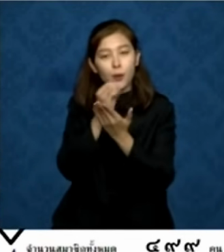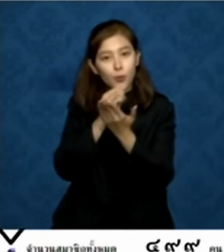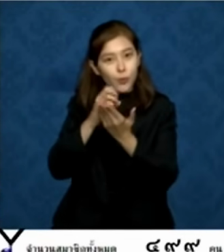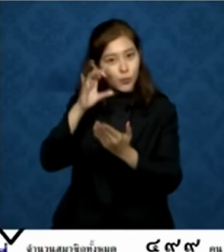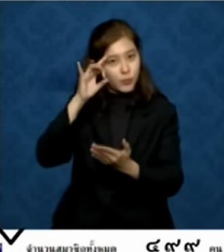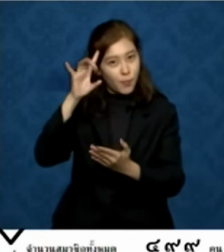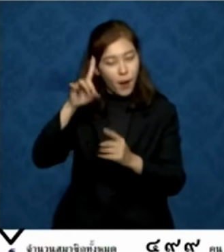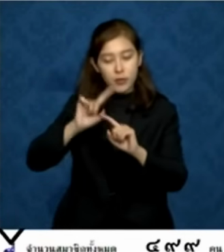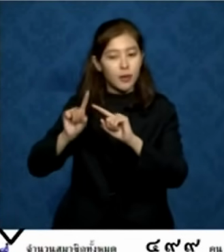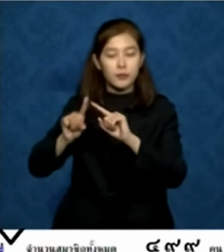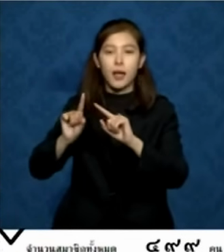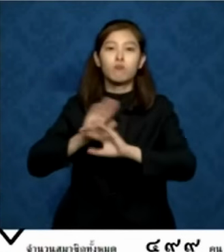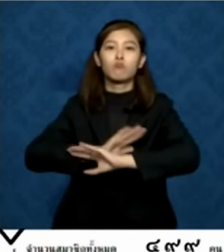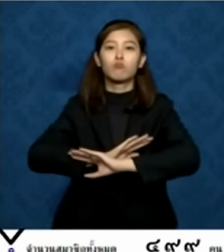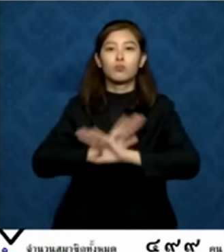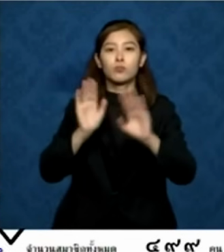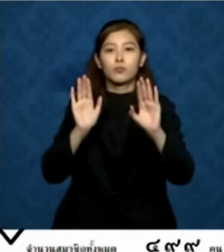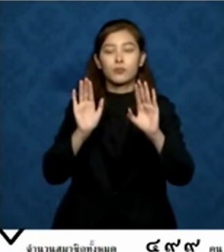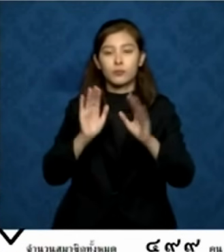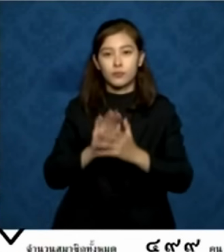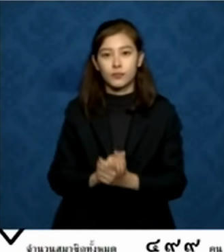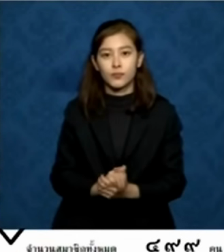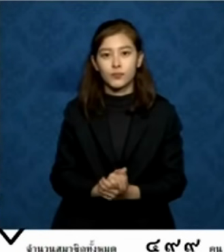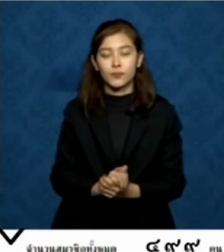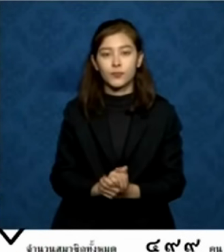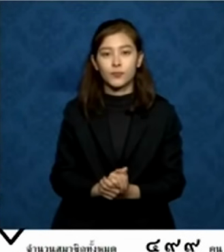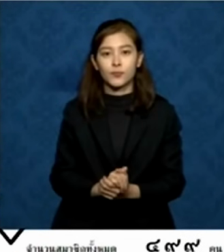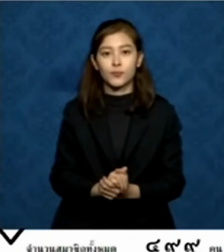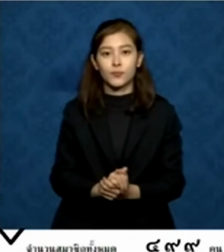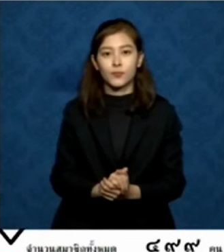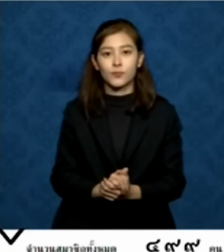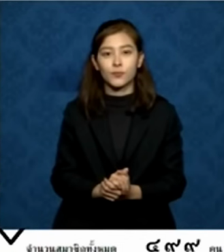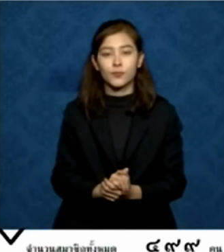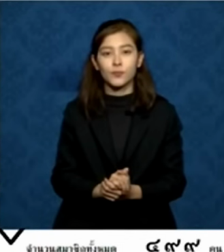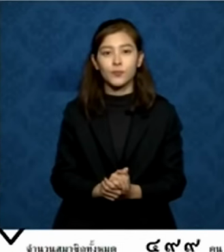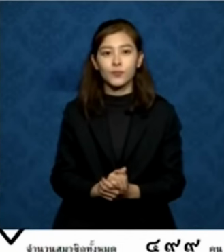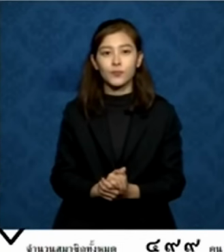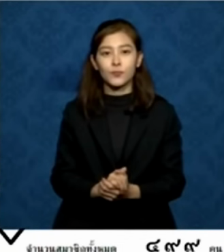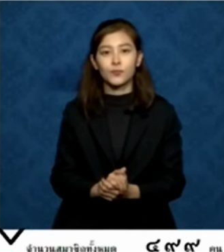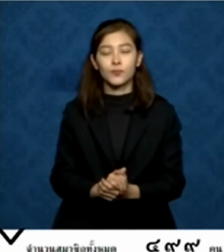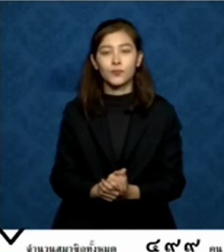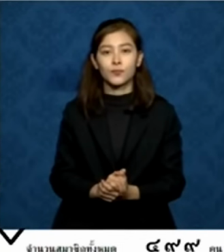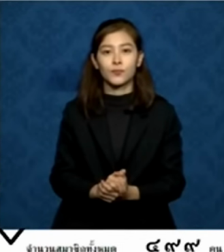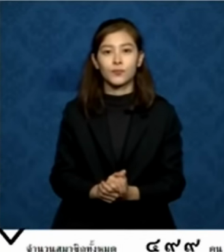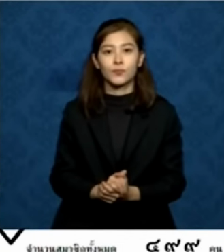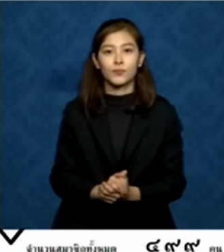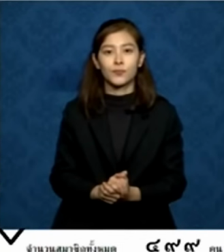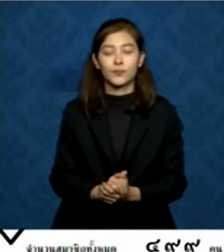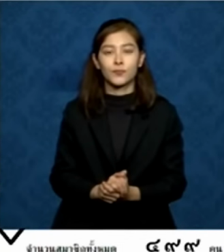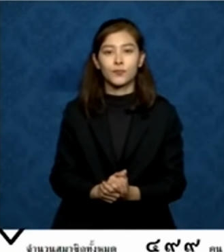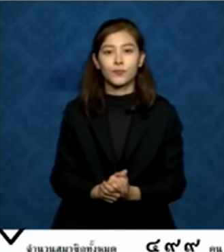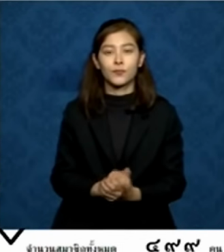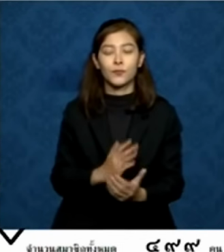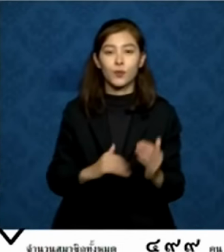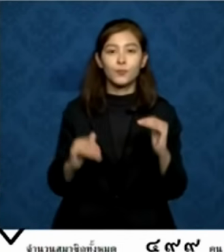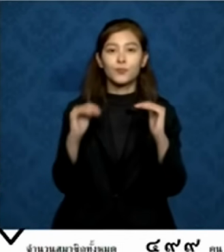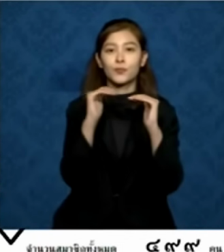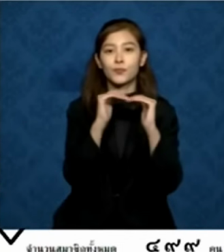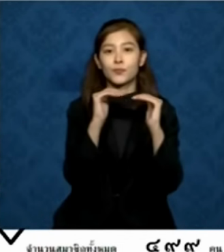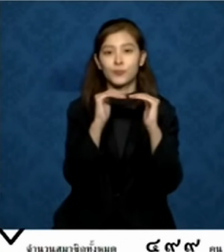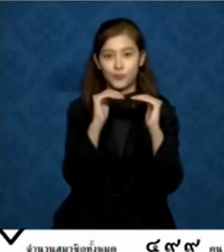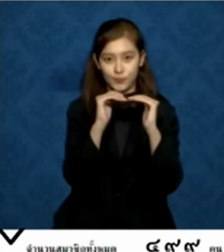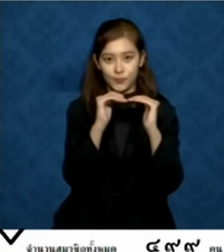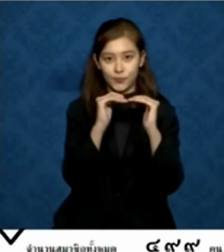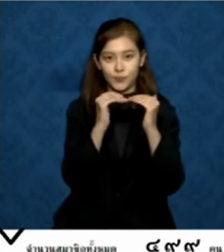ได้ด้านอัตลักษณ์และความเสมอภาครัฐบาลจะทำให้ค